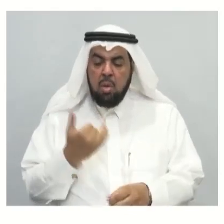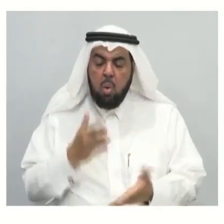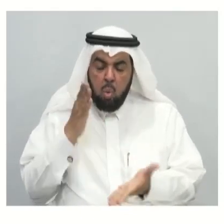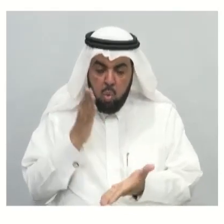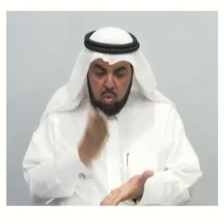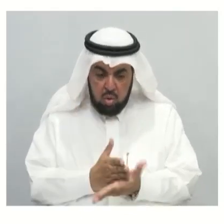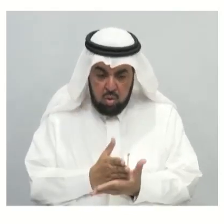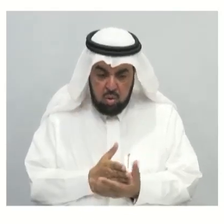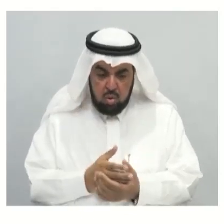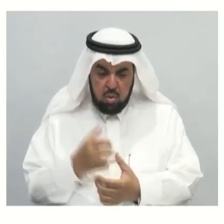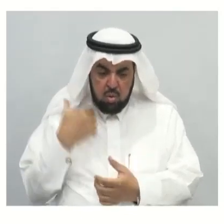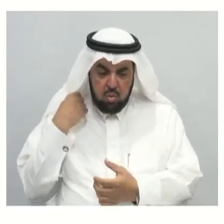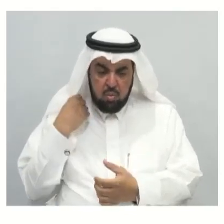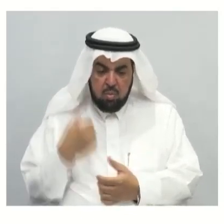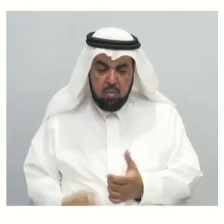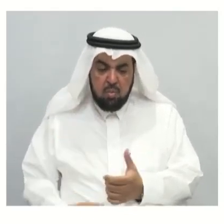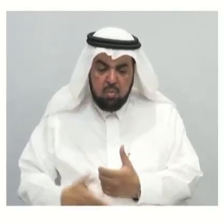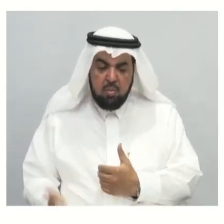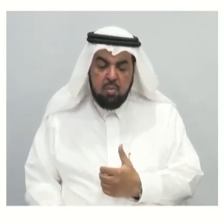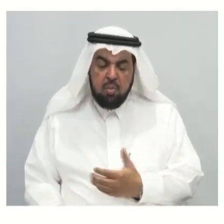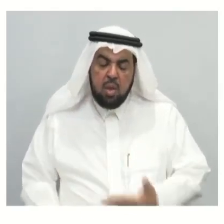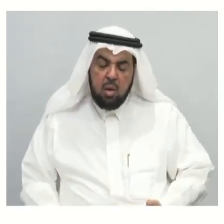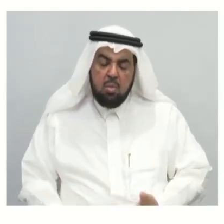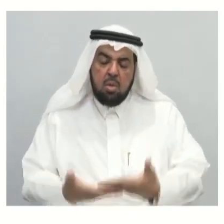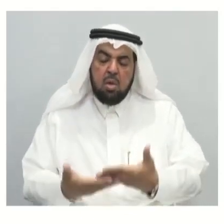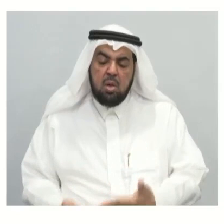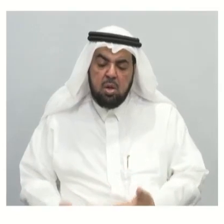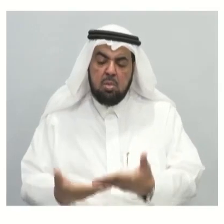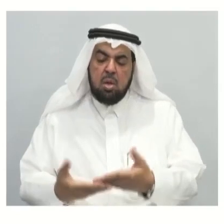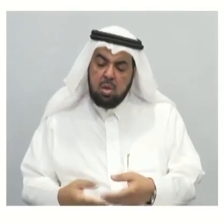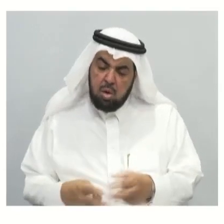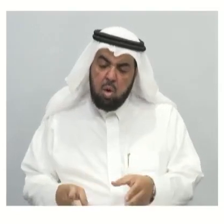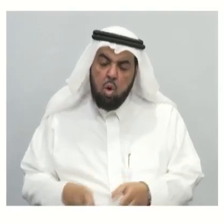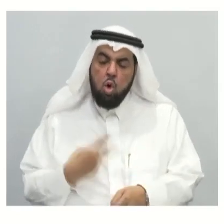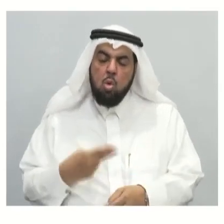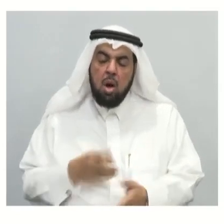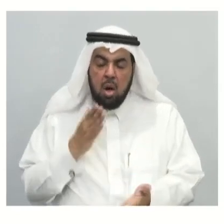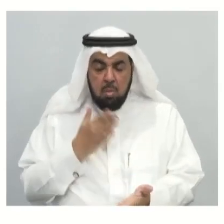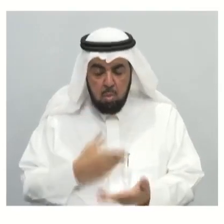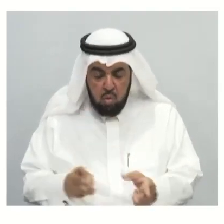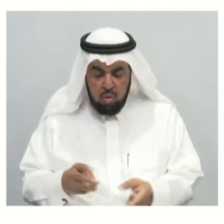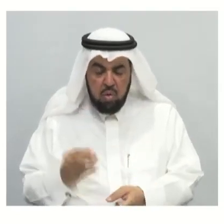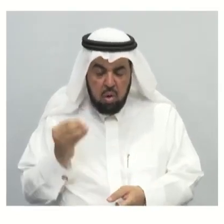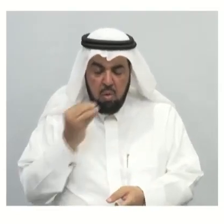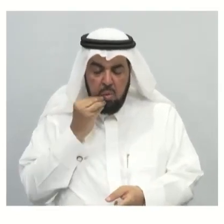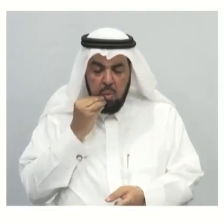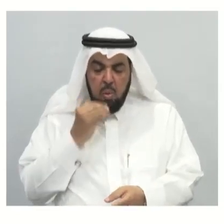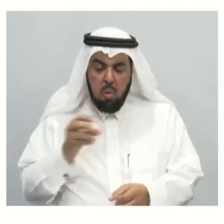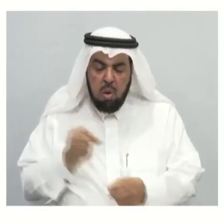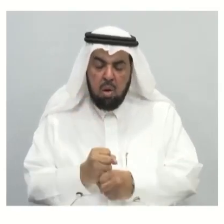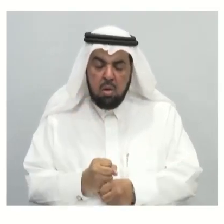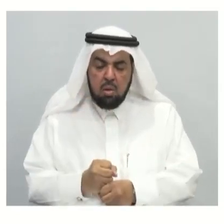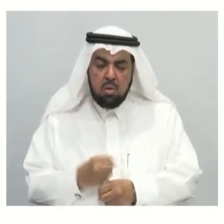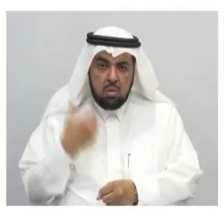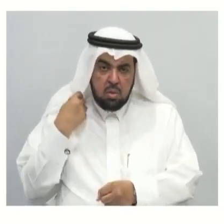عربيا اسلاميا ترمي الى ماذا الى اعاده الشرعيه الى اليمن الشقيق ووقف اعتداءات